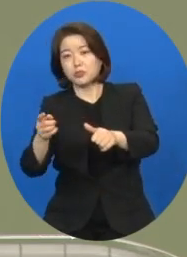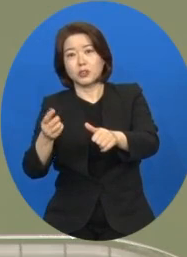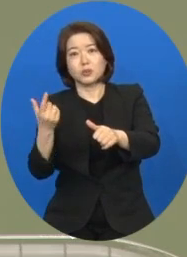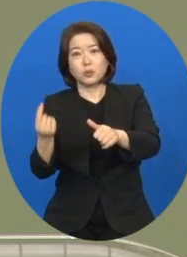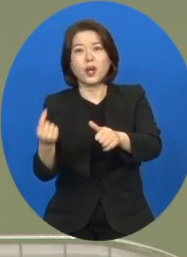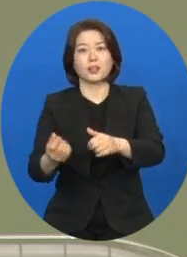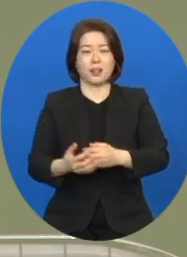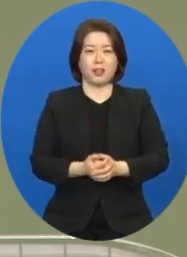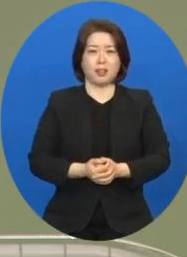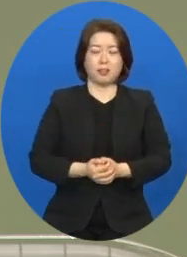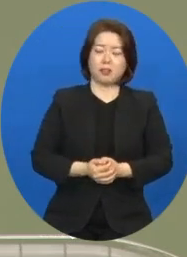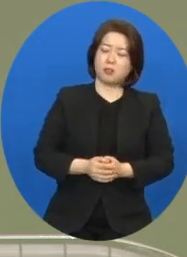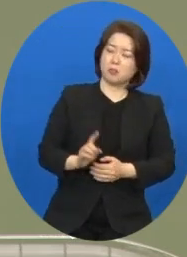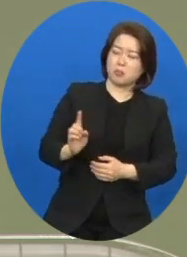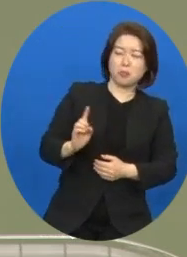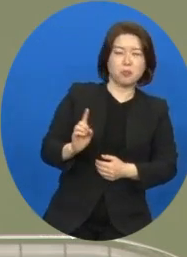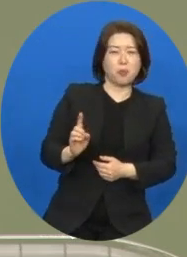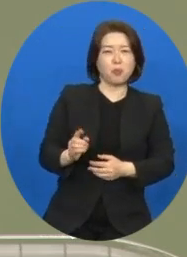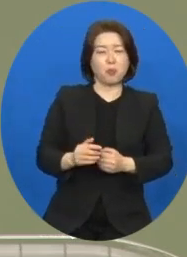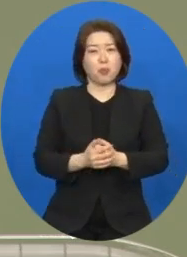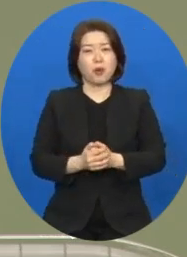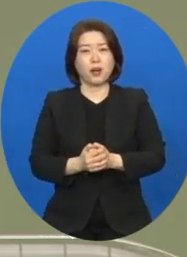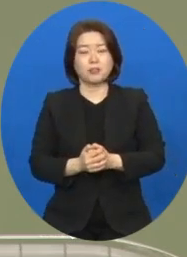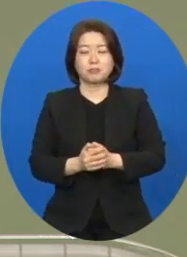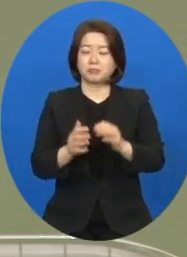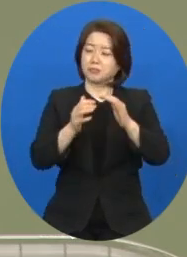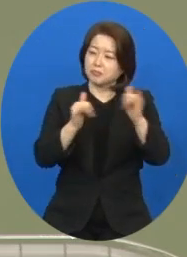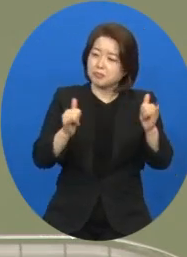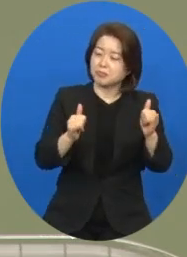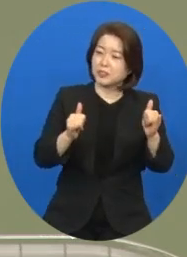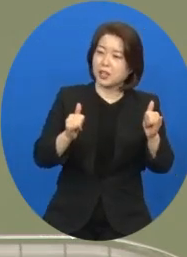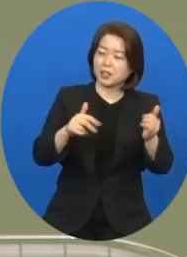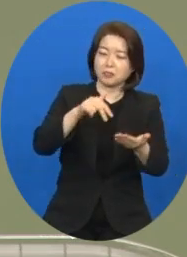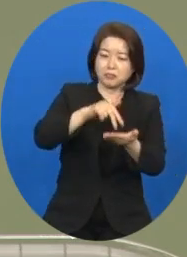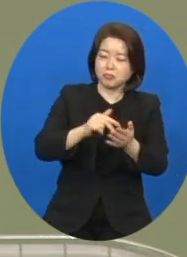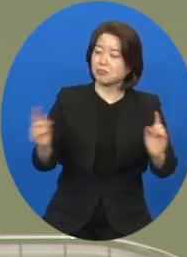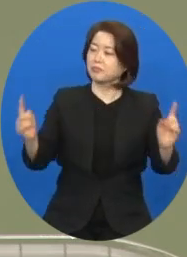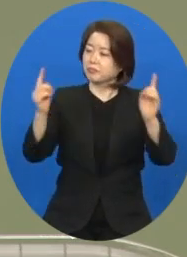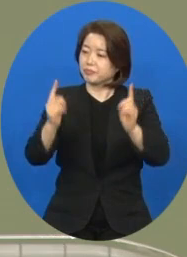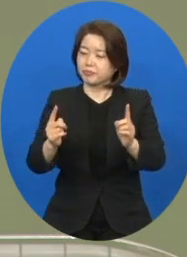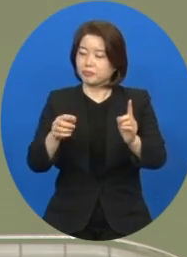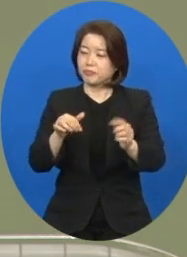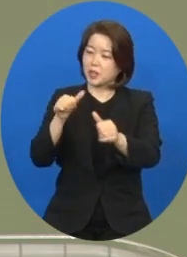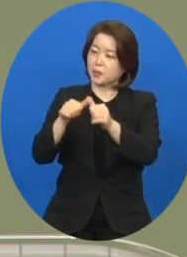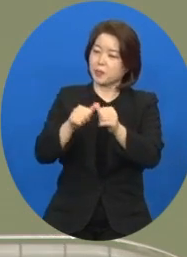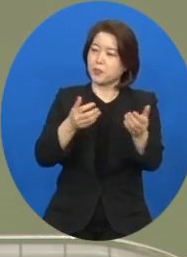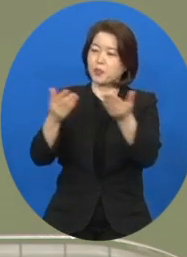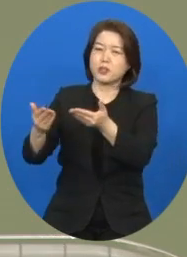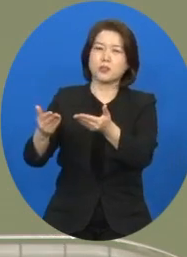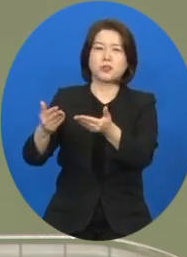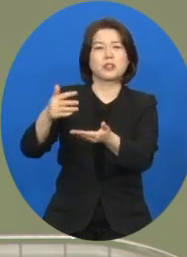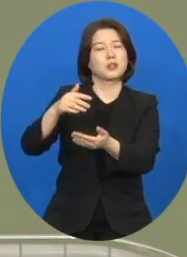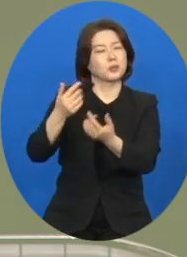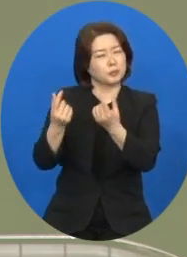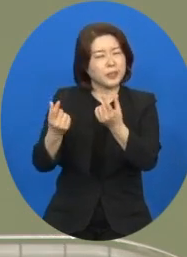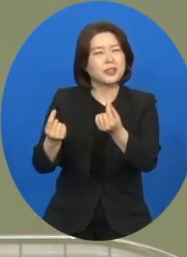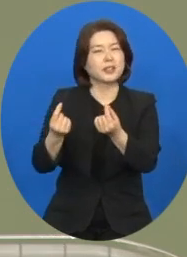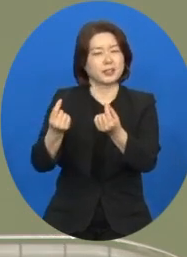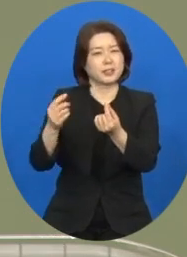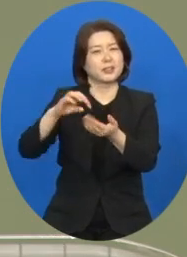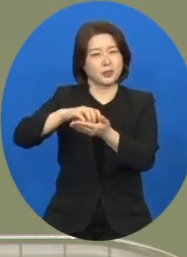또는 뭐 기껏해야 그냥 인간 대 인간들끼리 그렇게